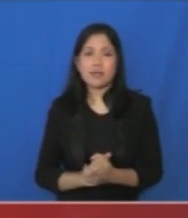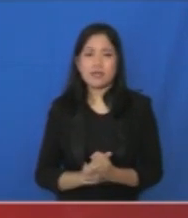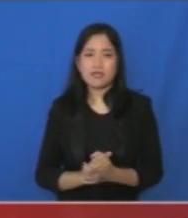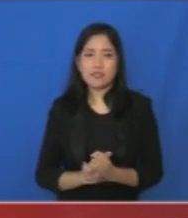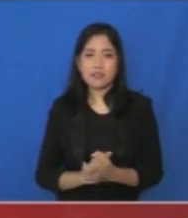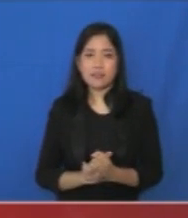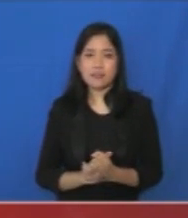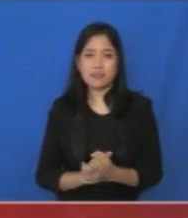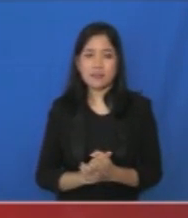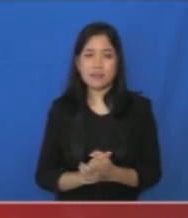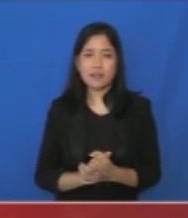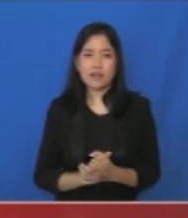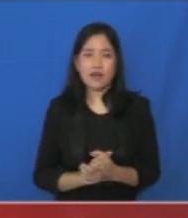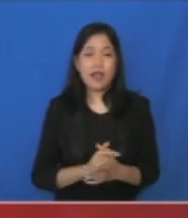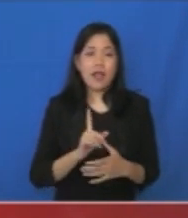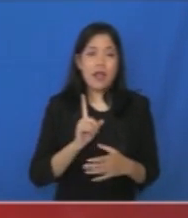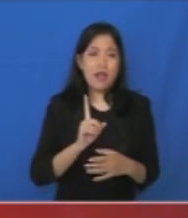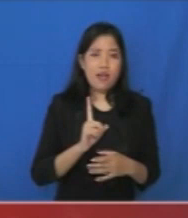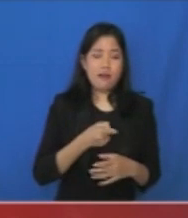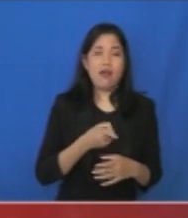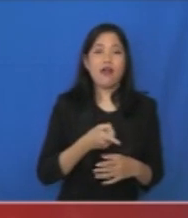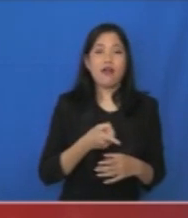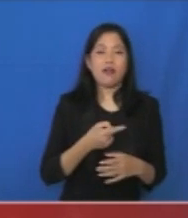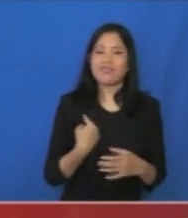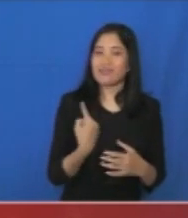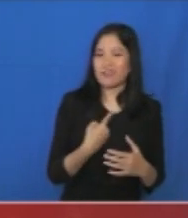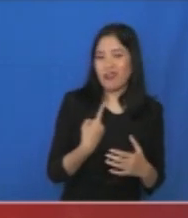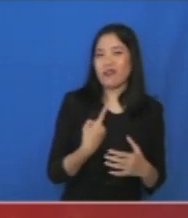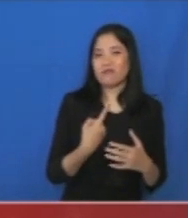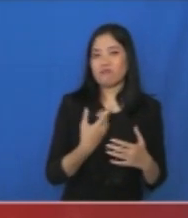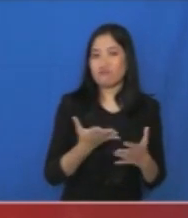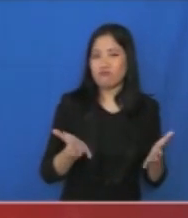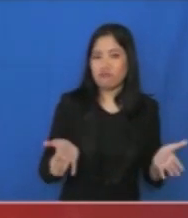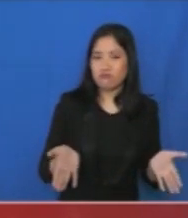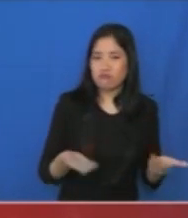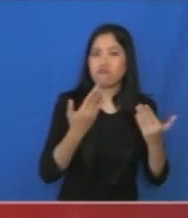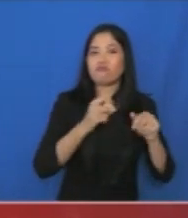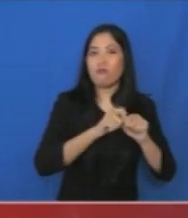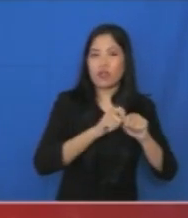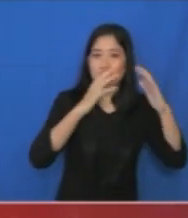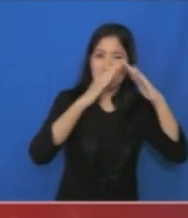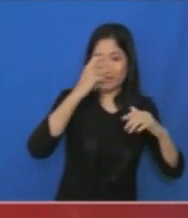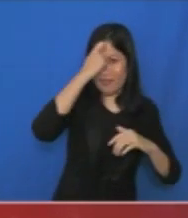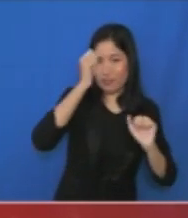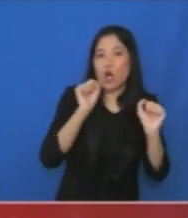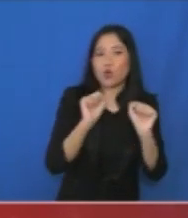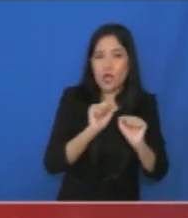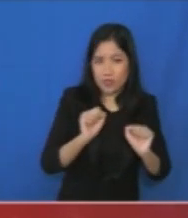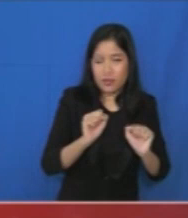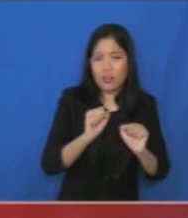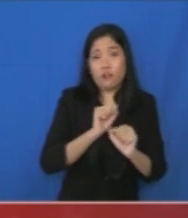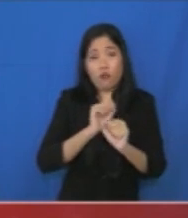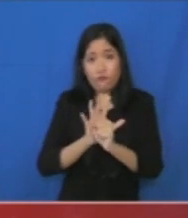sakit termasuk kemudian kita membangun rumah sakit darurat untuk kovix 19